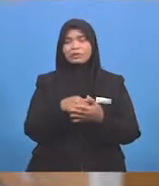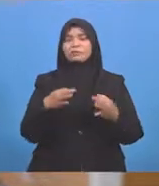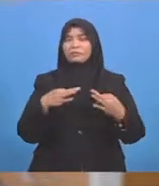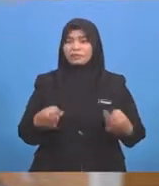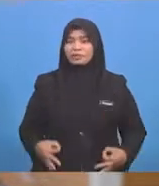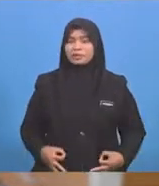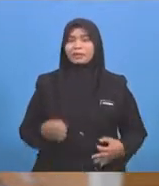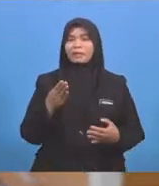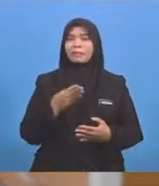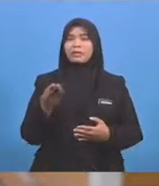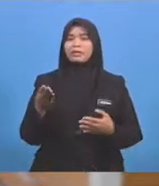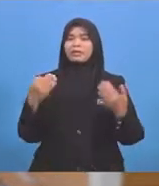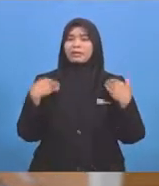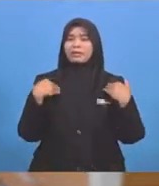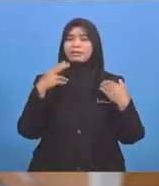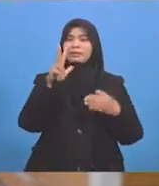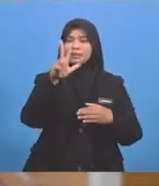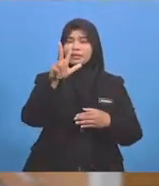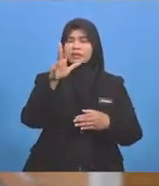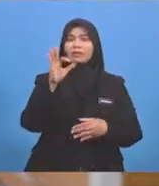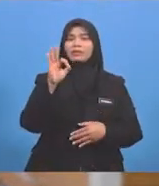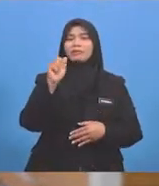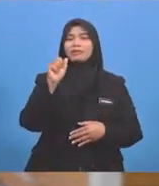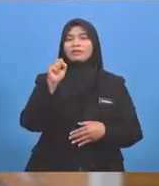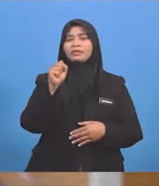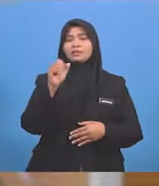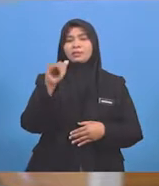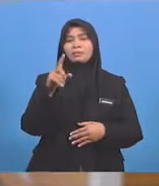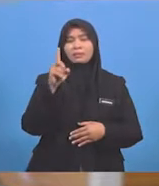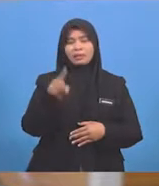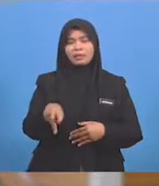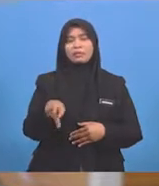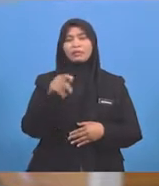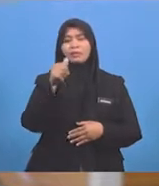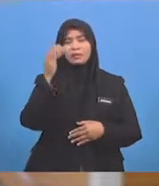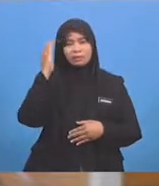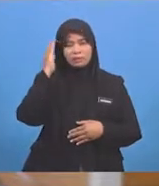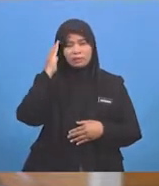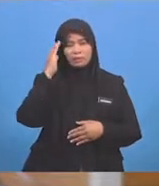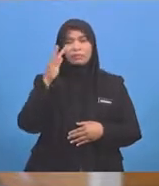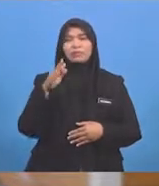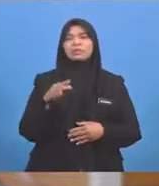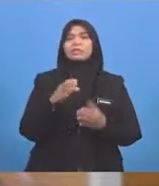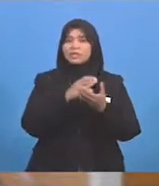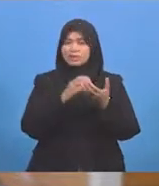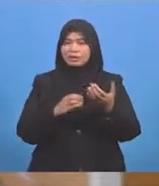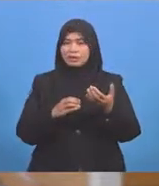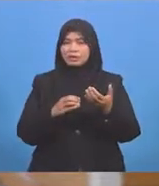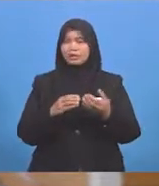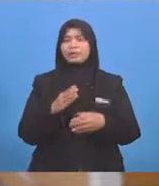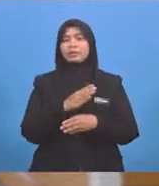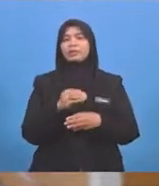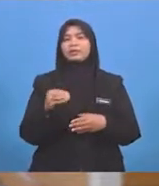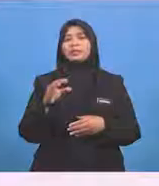mana ada tiga fasa yang perlu anda tahu, iaitu fasa pepejal, fasa cecair dan